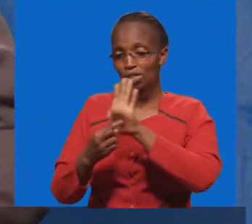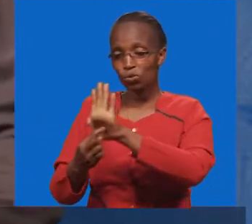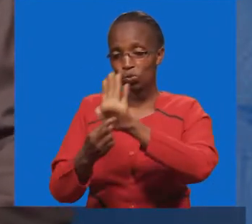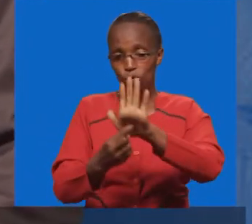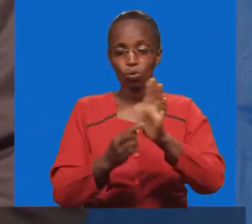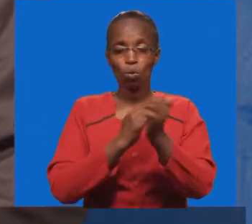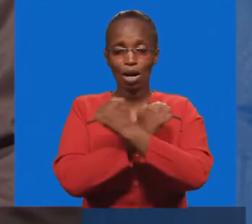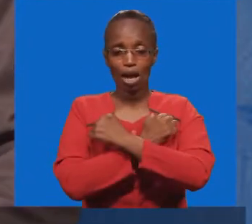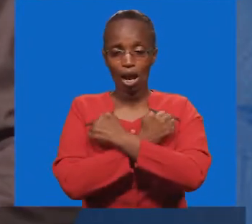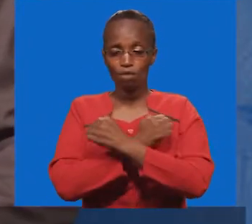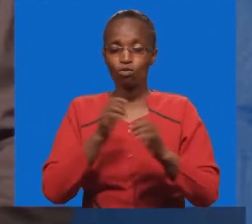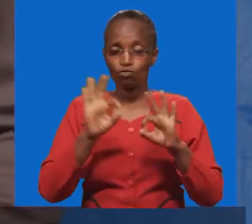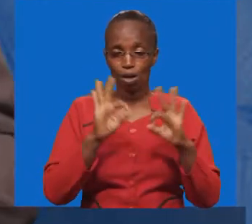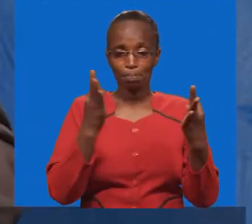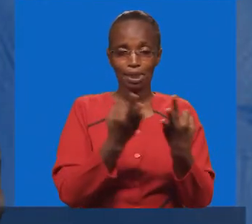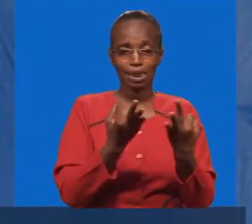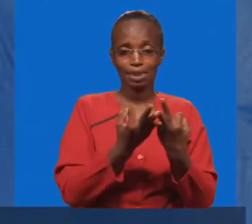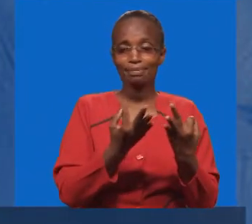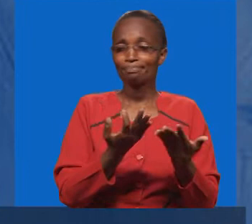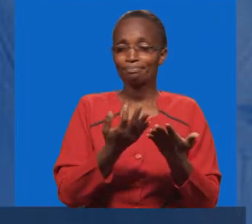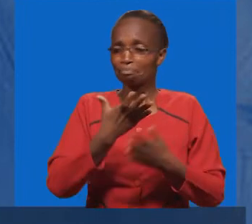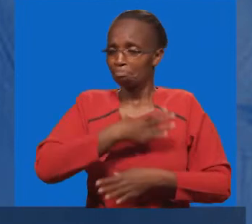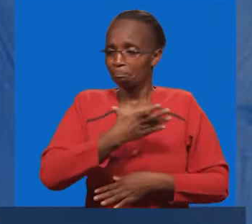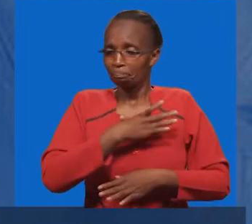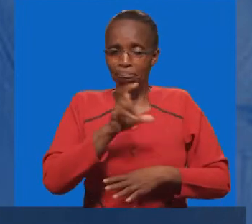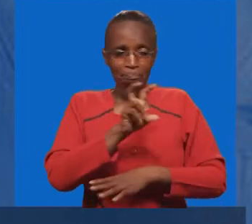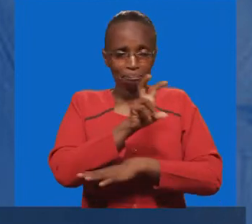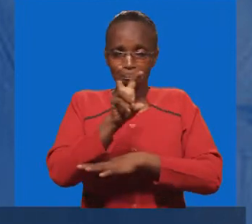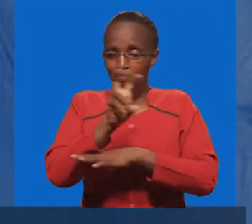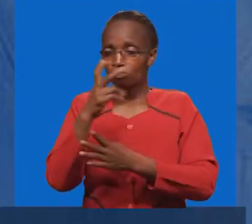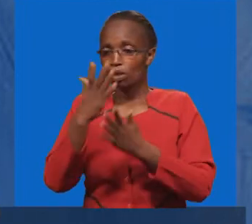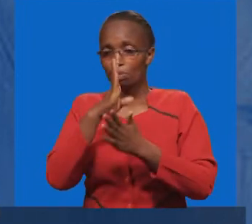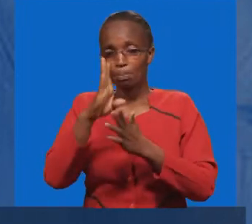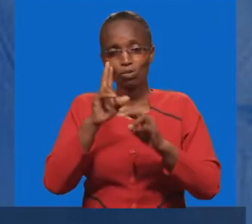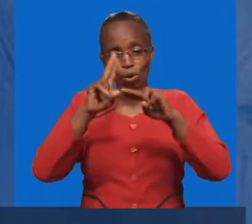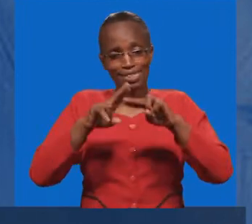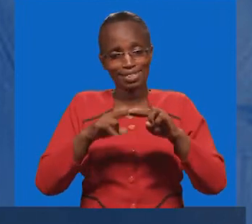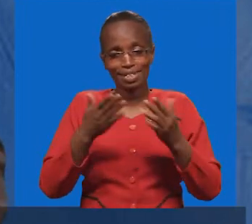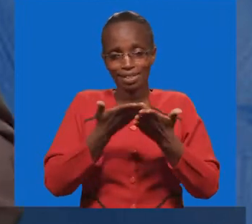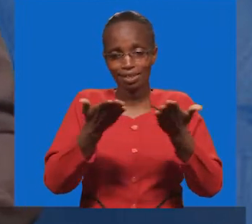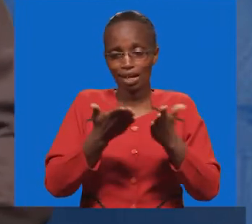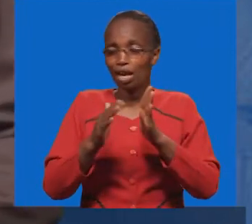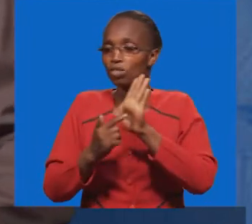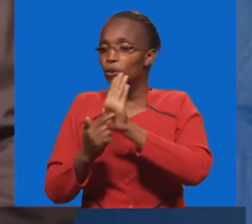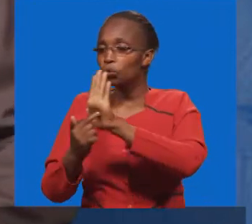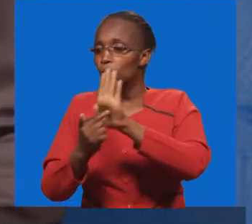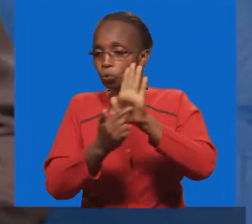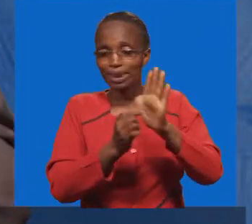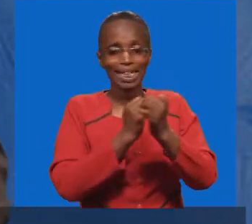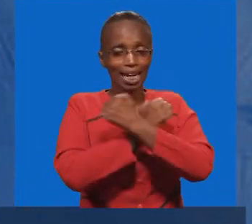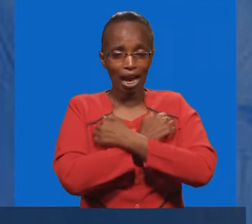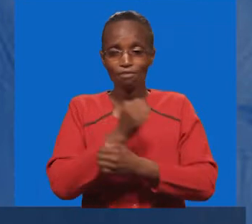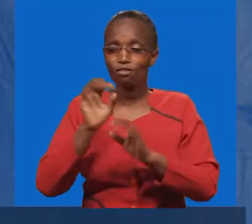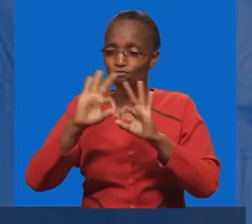matajiri, maskini. Tupaswa kuonyesha upendo wetu kwa familia zetu. Wewe ambaye unanitazama baba uliye mahala